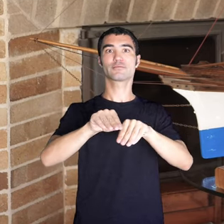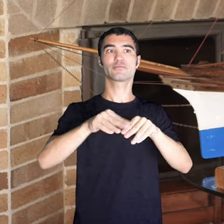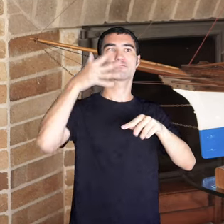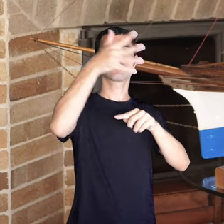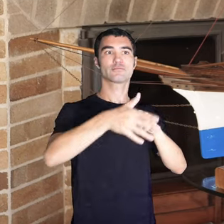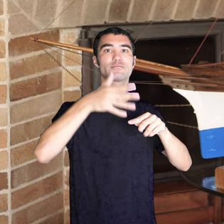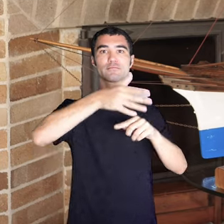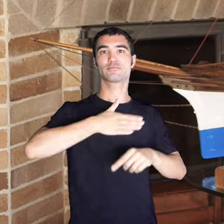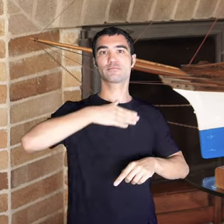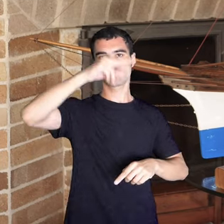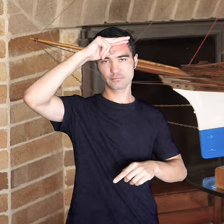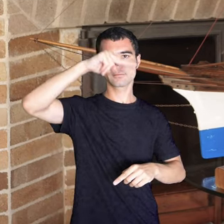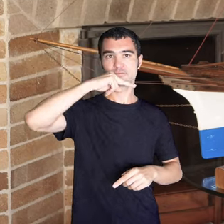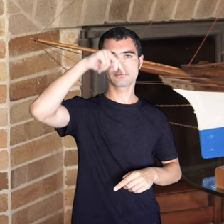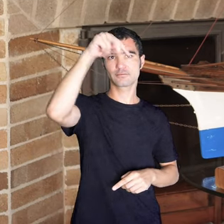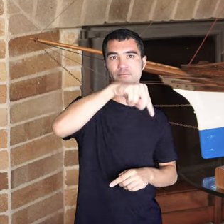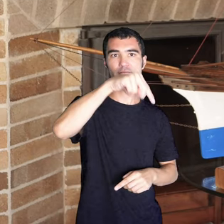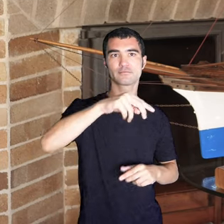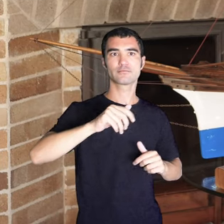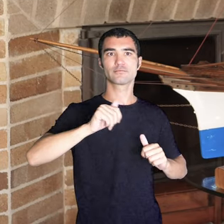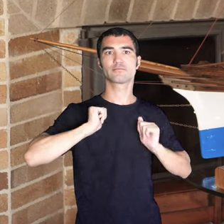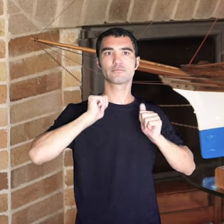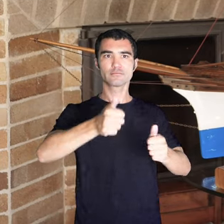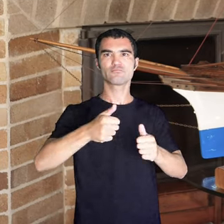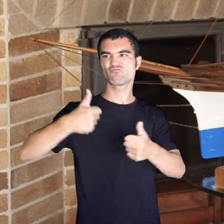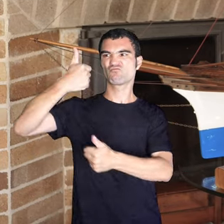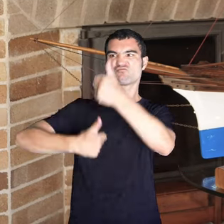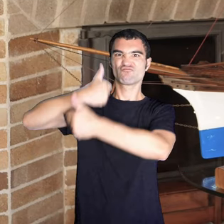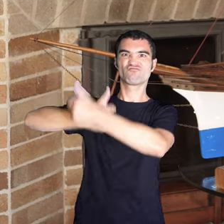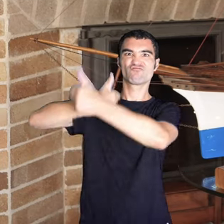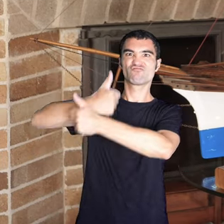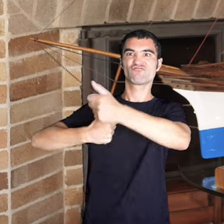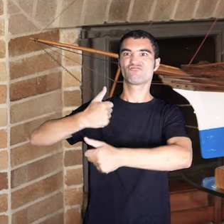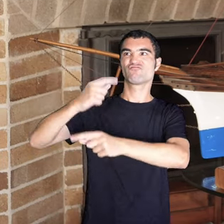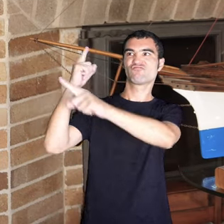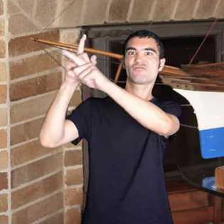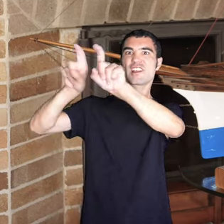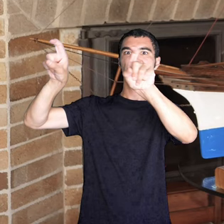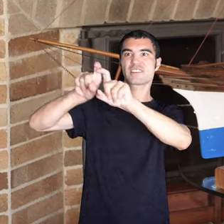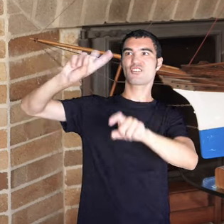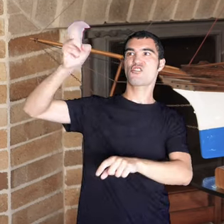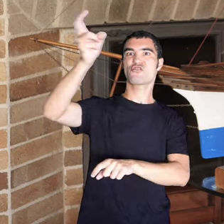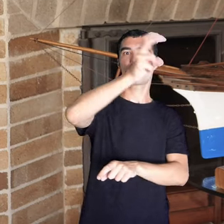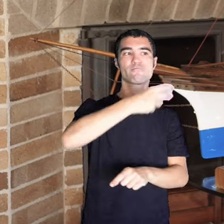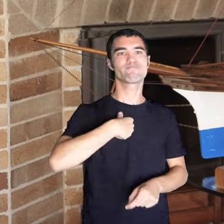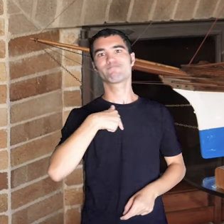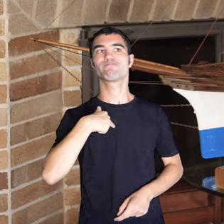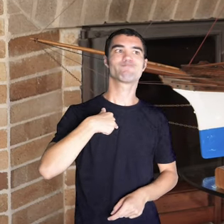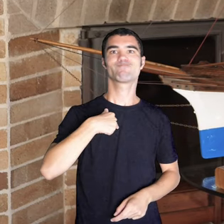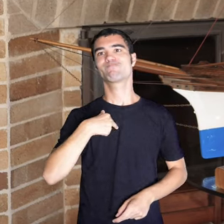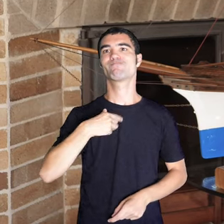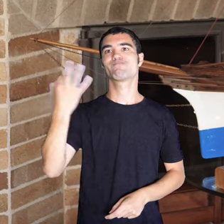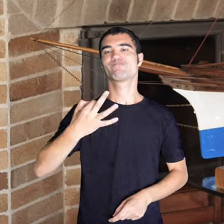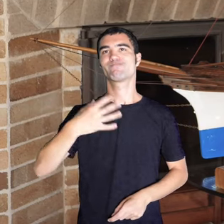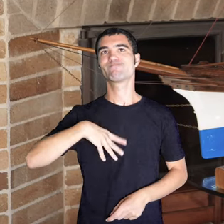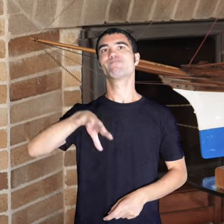l'indústria de mon pare va començar a tenir una competència un poc forta i vaig entendre